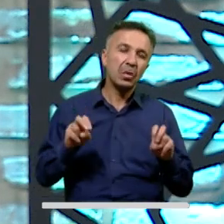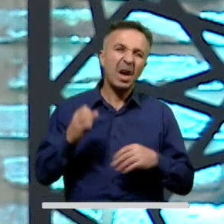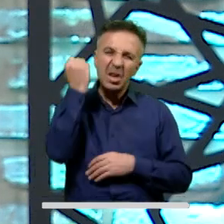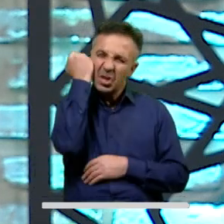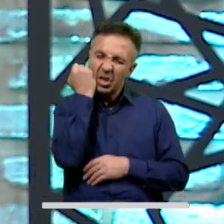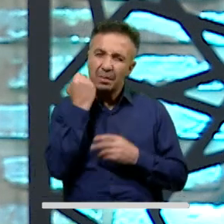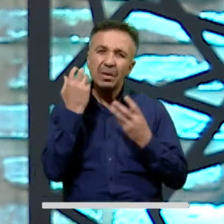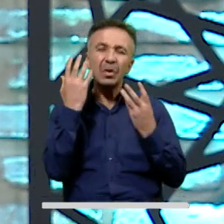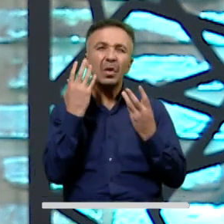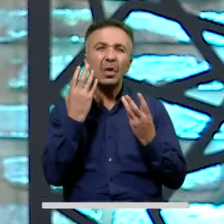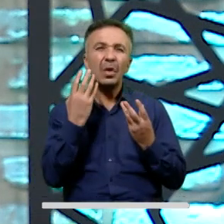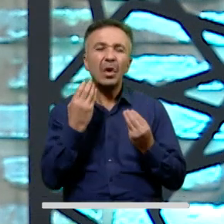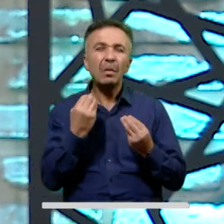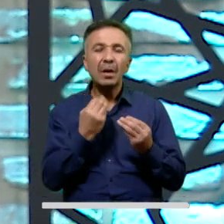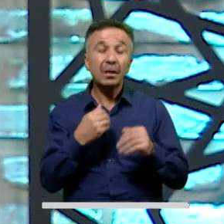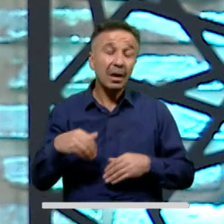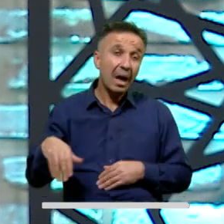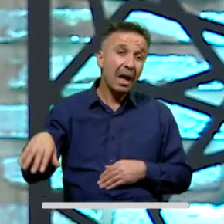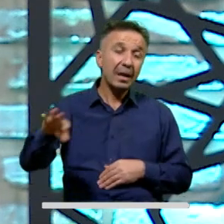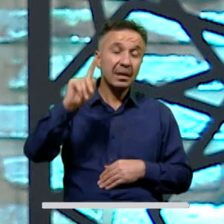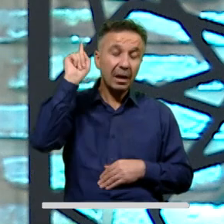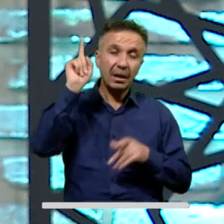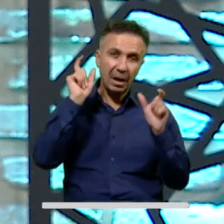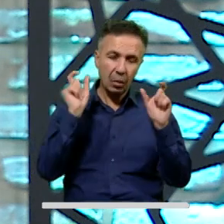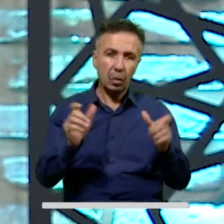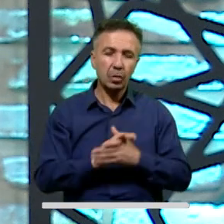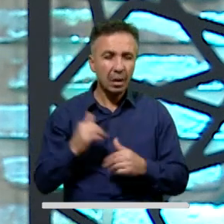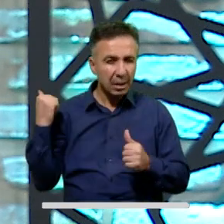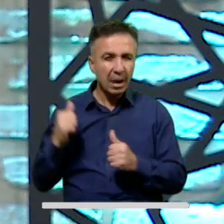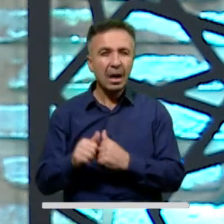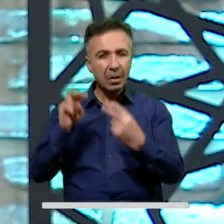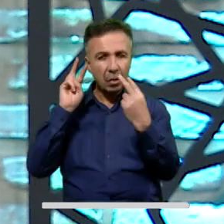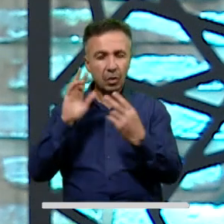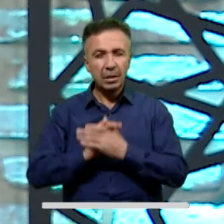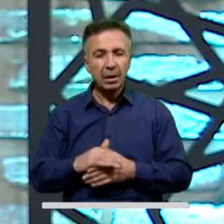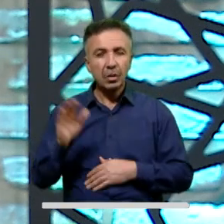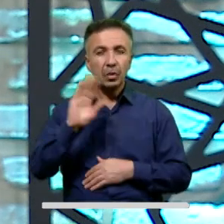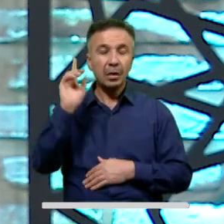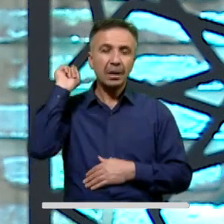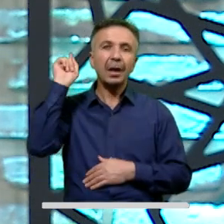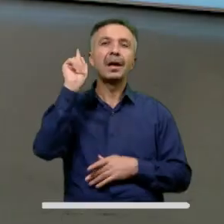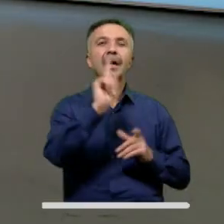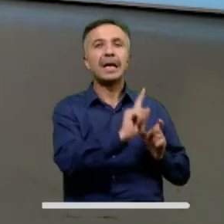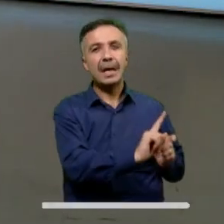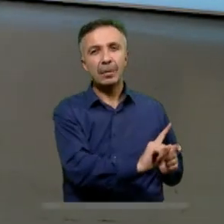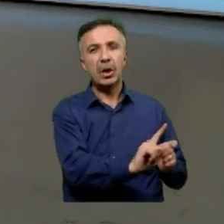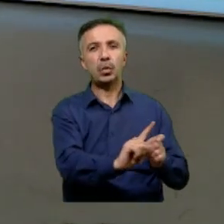cimri olmaktan cemi cümlemizi muhafaza kılsın. Tekrar görüşünceye dek hoşça kalın, Allah'a emanet